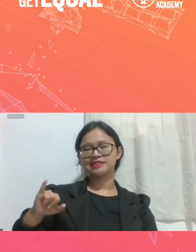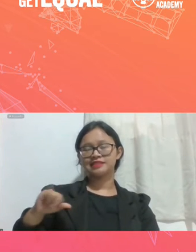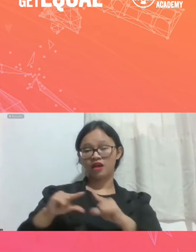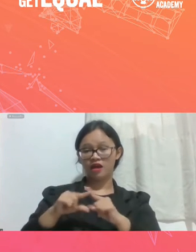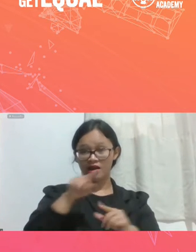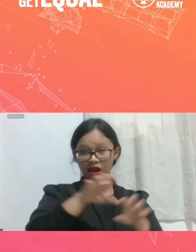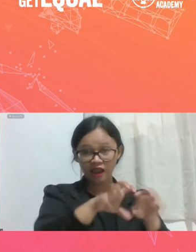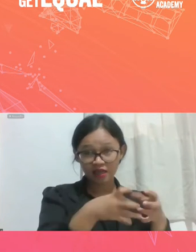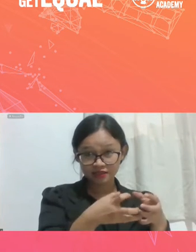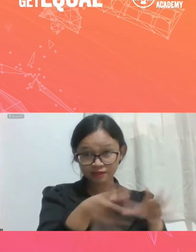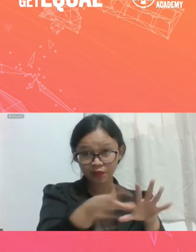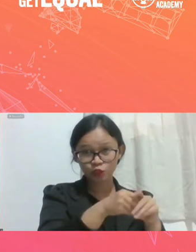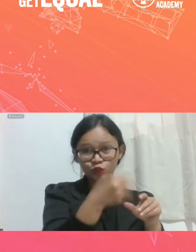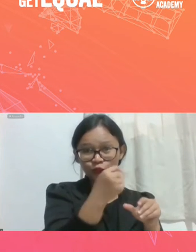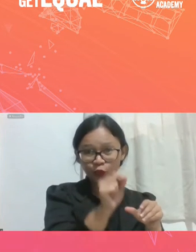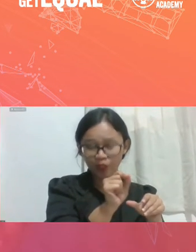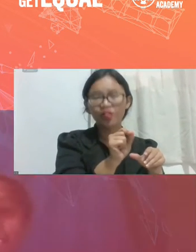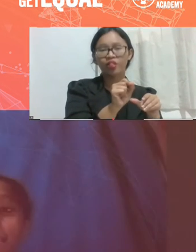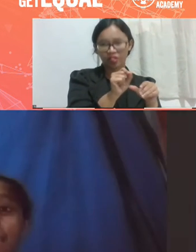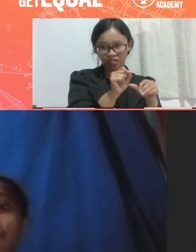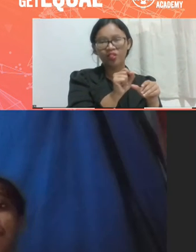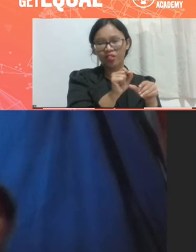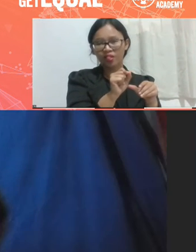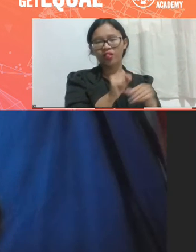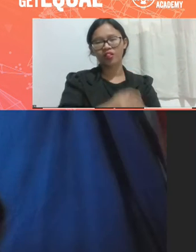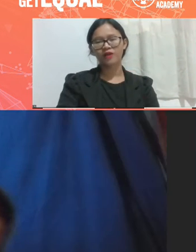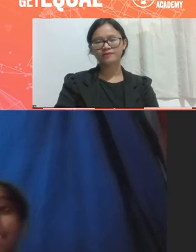kelas kita dong ya sebelum take over.